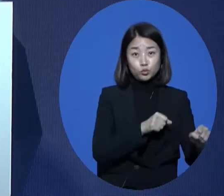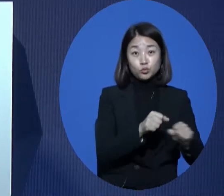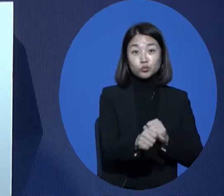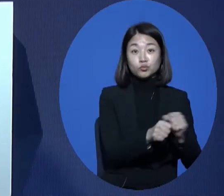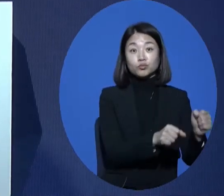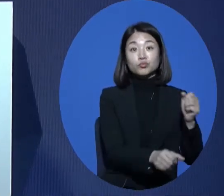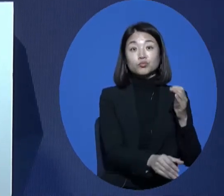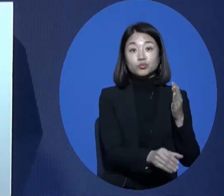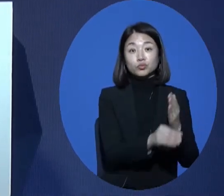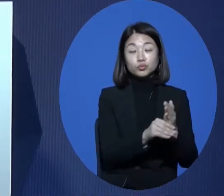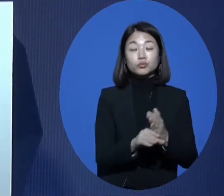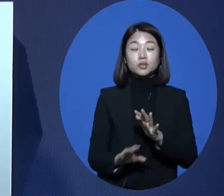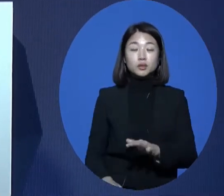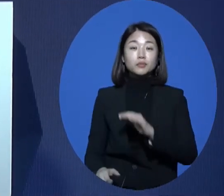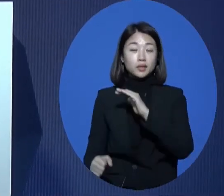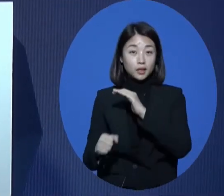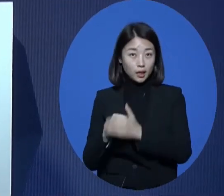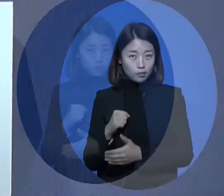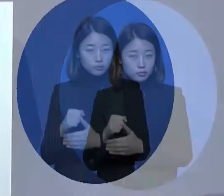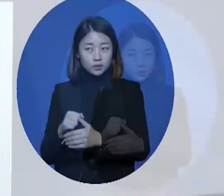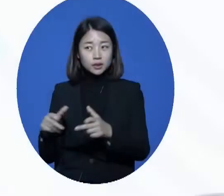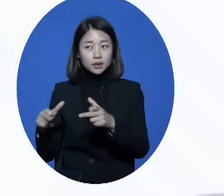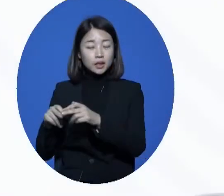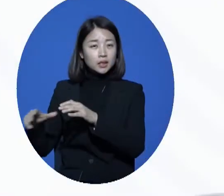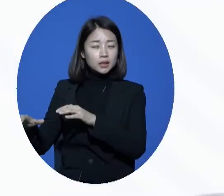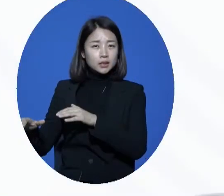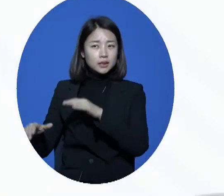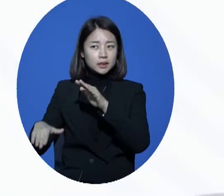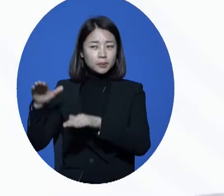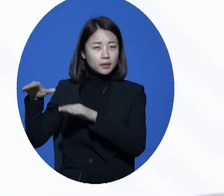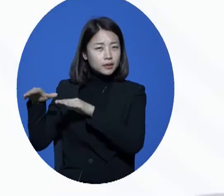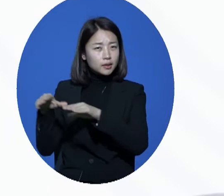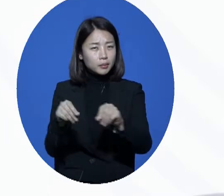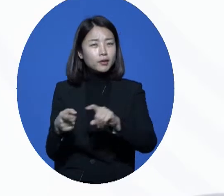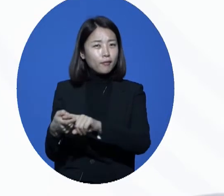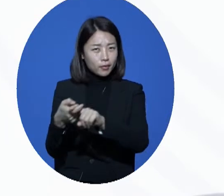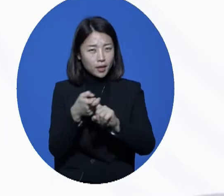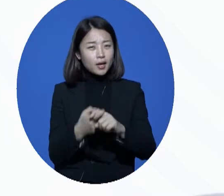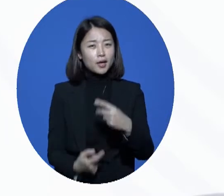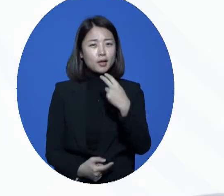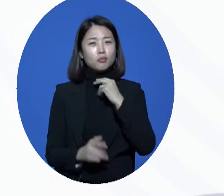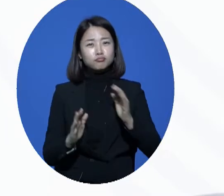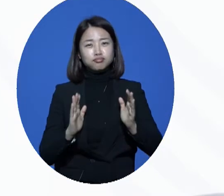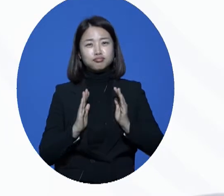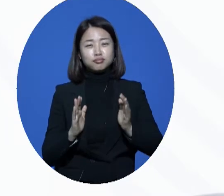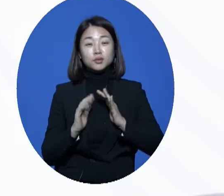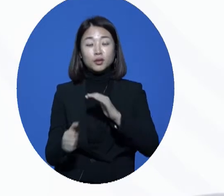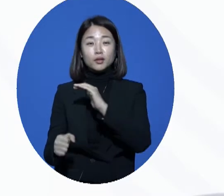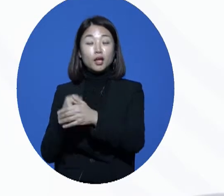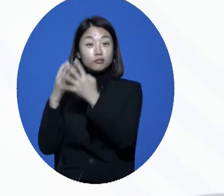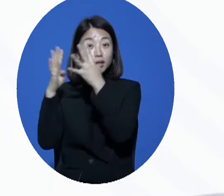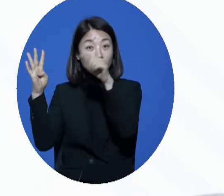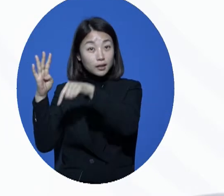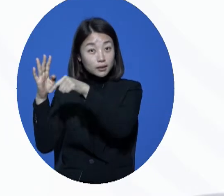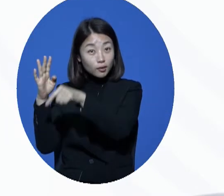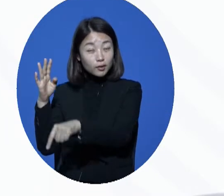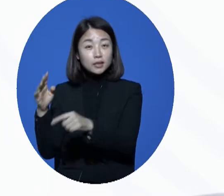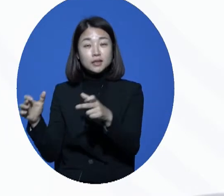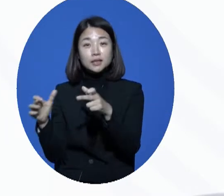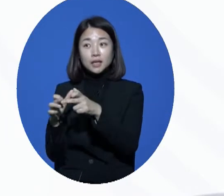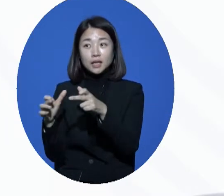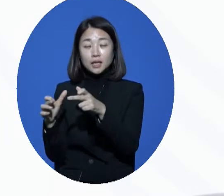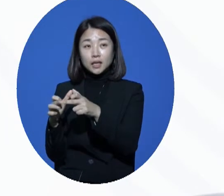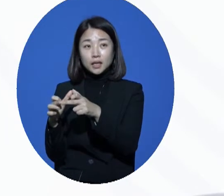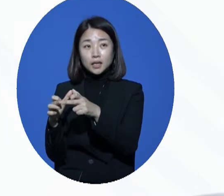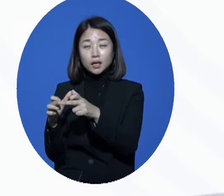있고요. 대구 장애인 차별철폐연대라는 곳에서도 활동을 하고 있습니다. 그리고 대구대학교에서